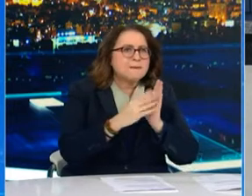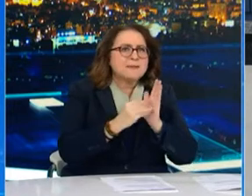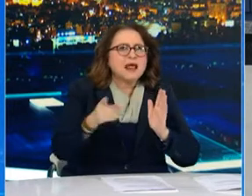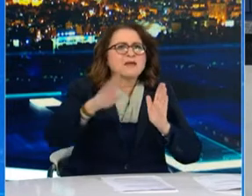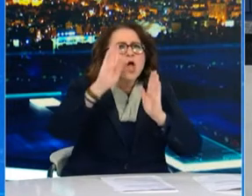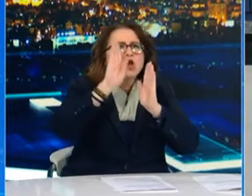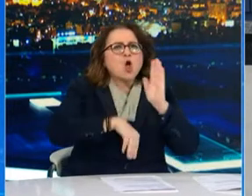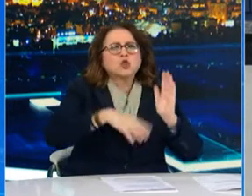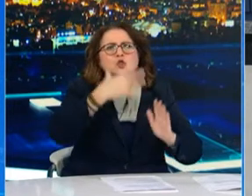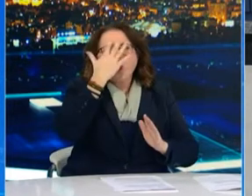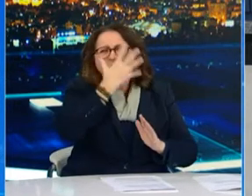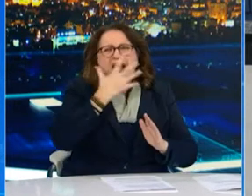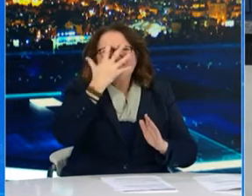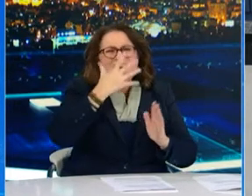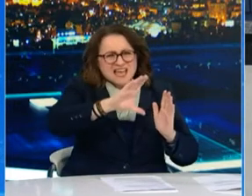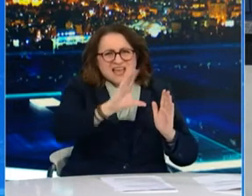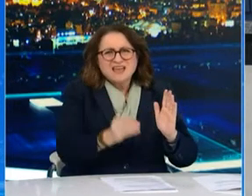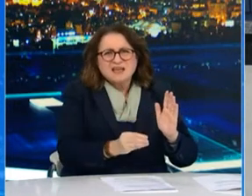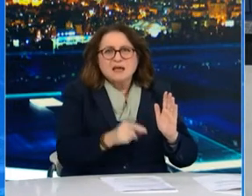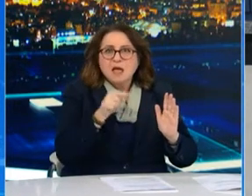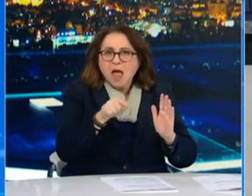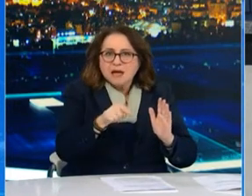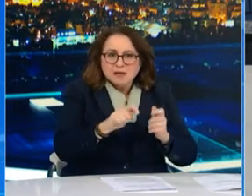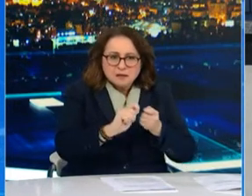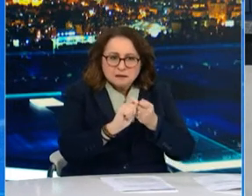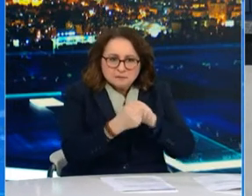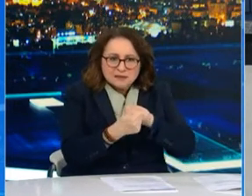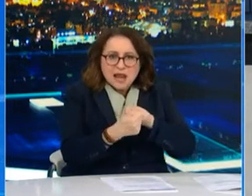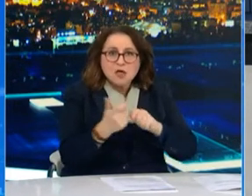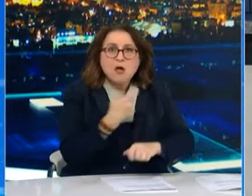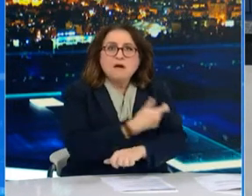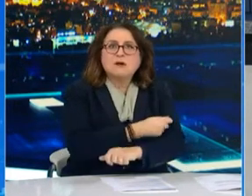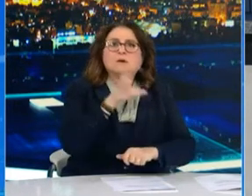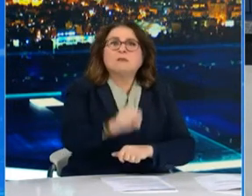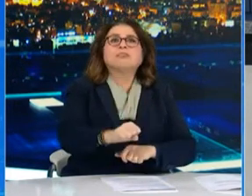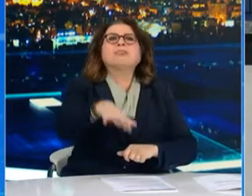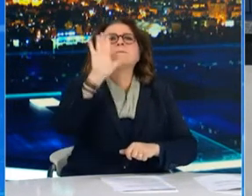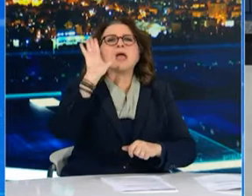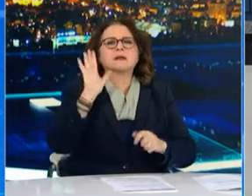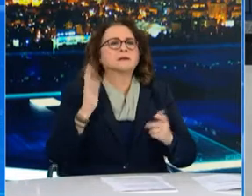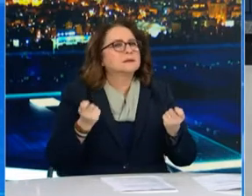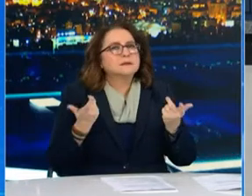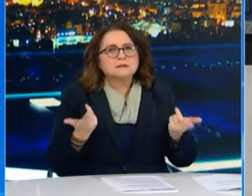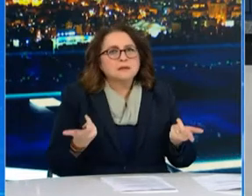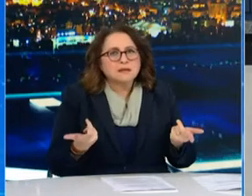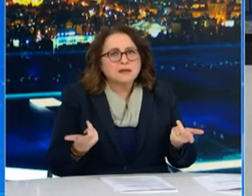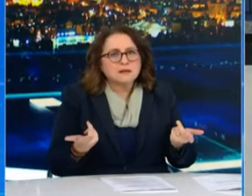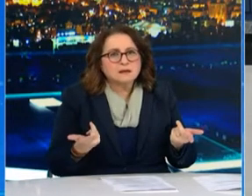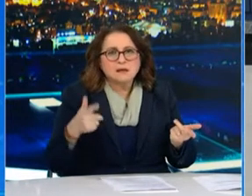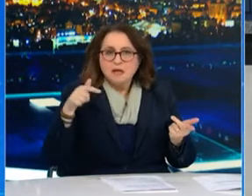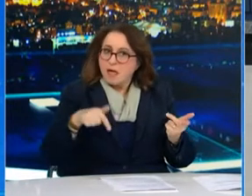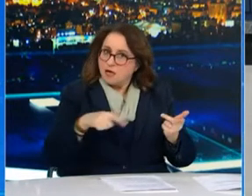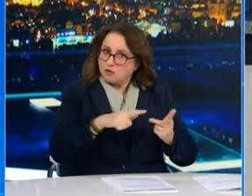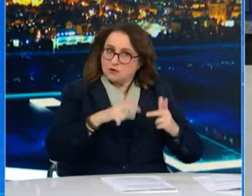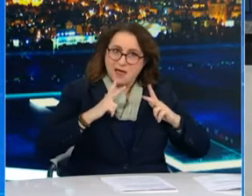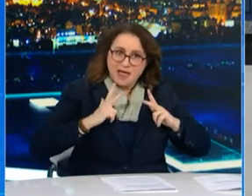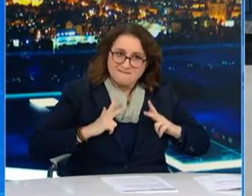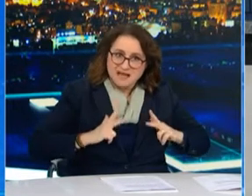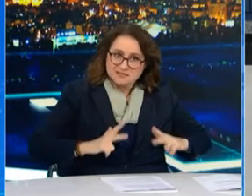και ίσως φέτος χρειαστεί ένα σχεδιασμό των εμβολίων. Πόσο ικανοποιημένο είναι το Υπουργείο από την πορεία του εμβολιασμού στη χώρα, με δεδομένες